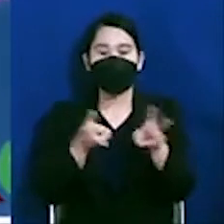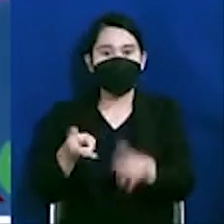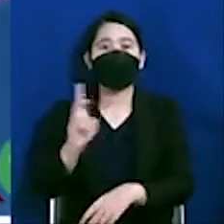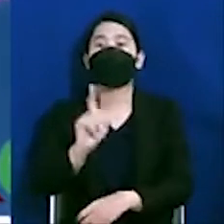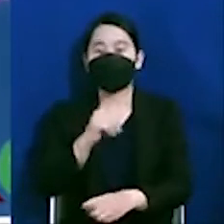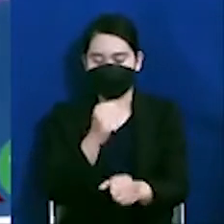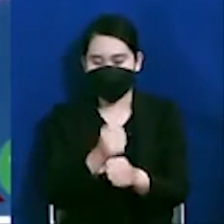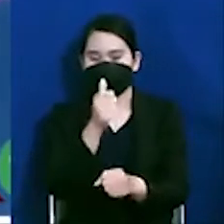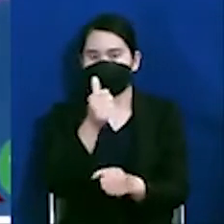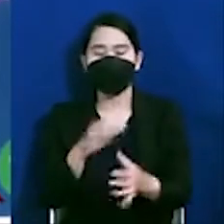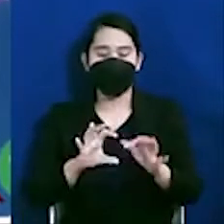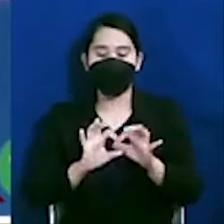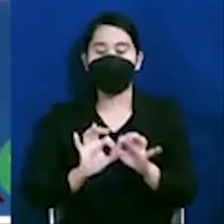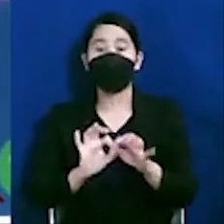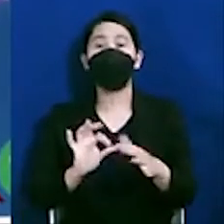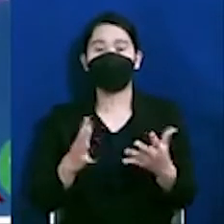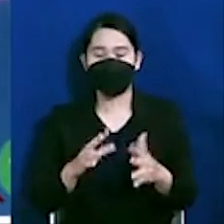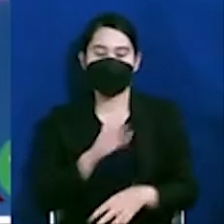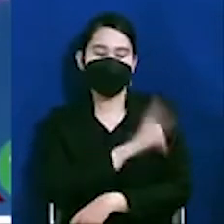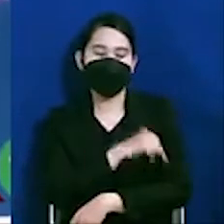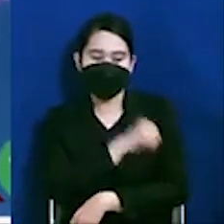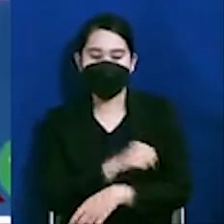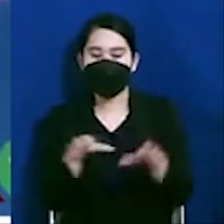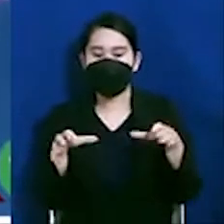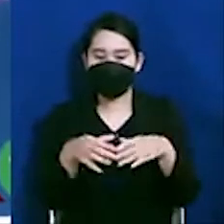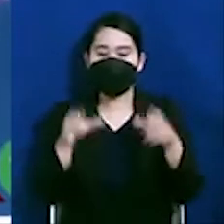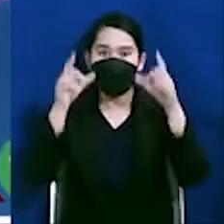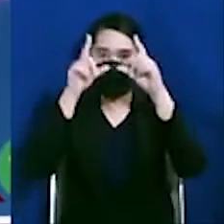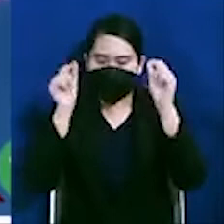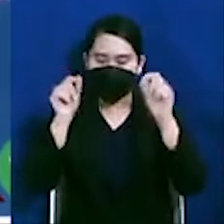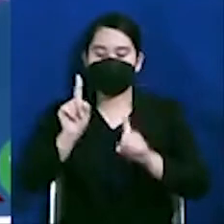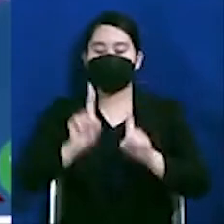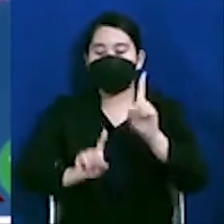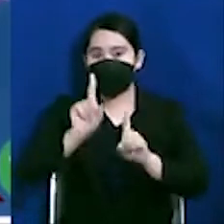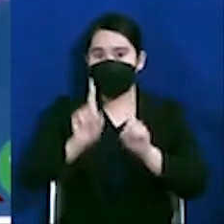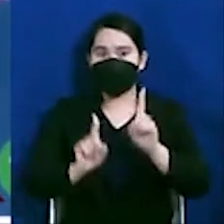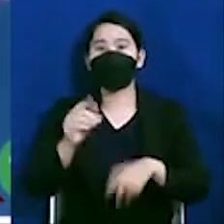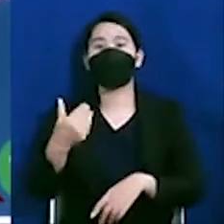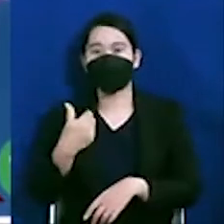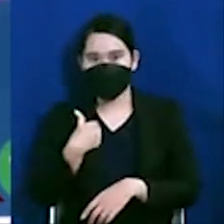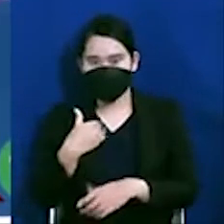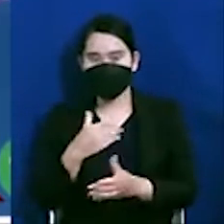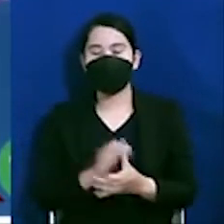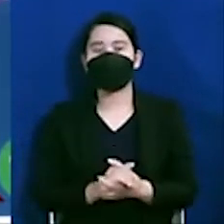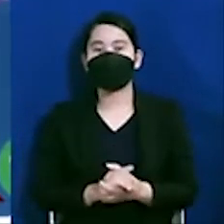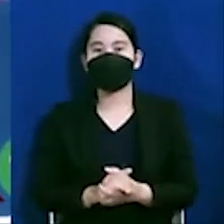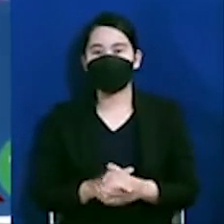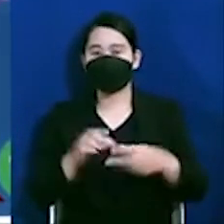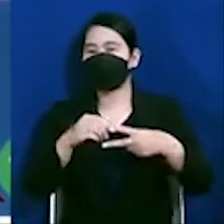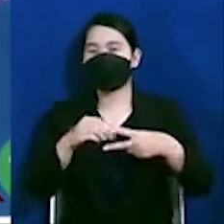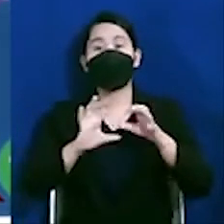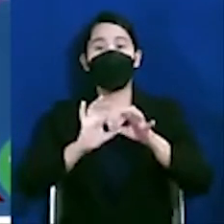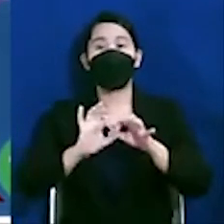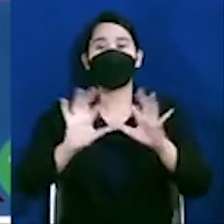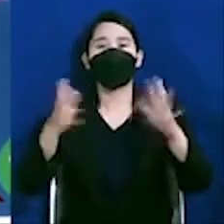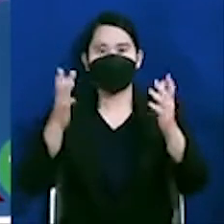เอ่อ communityเนี่ยมีการประเมินอยู่แล้วมีทีมแพทย์ทีมพยาบาลช่วยดูแลมีอาจจะมีทีมชุมชนช่วยดูด้วยมันก็แรกเราไม่ห่วง